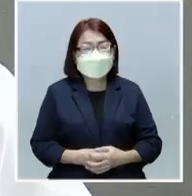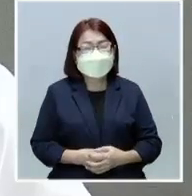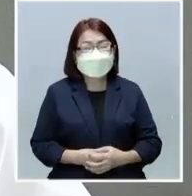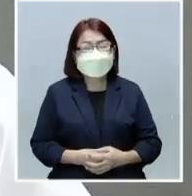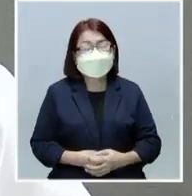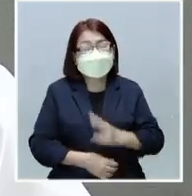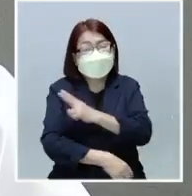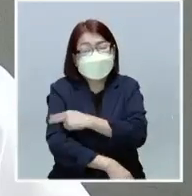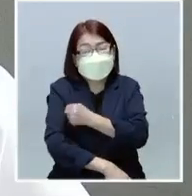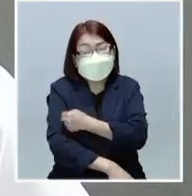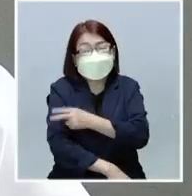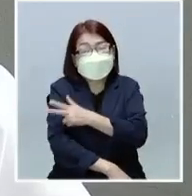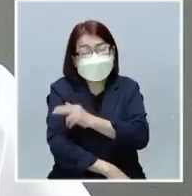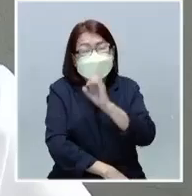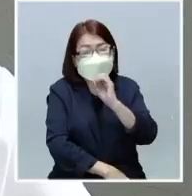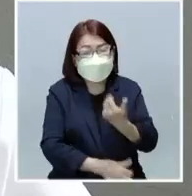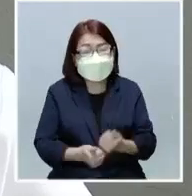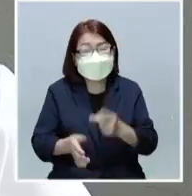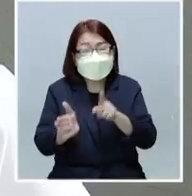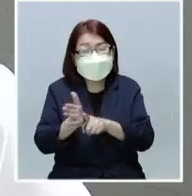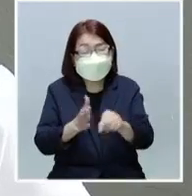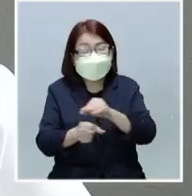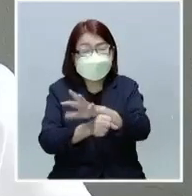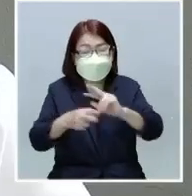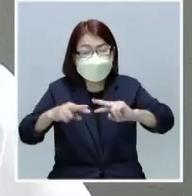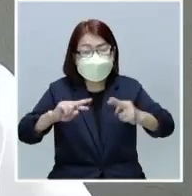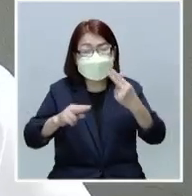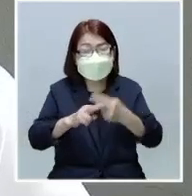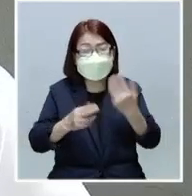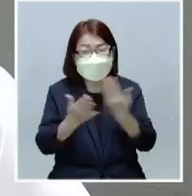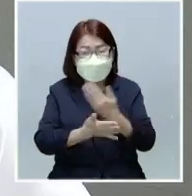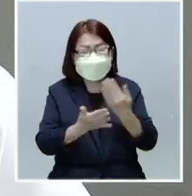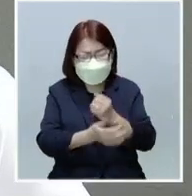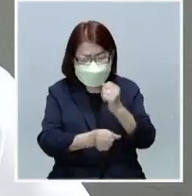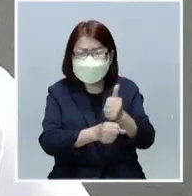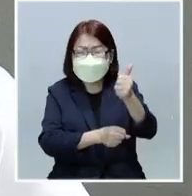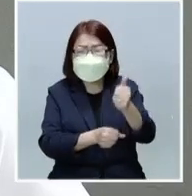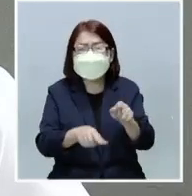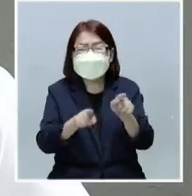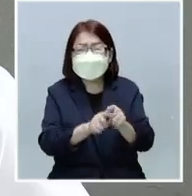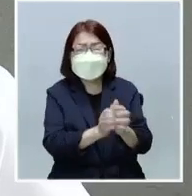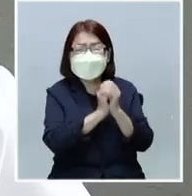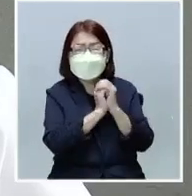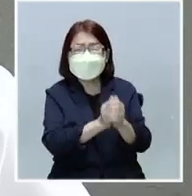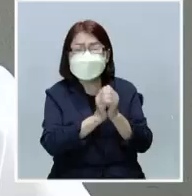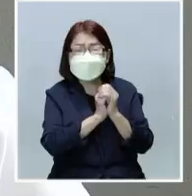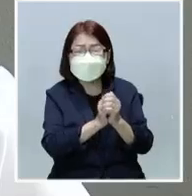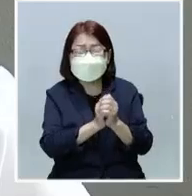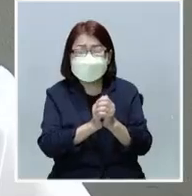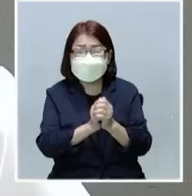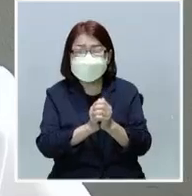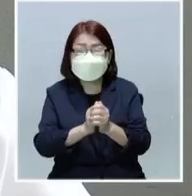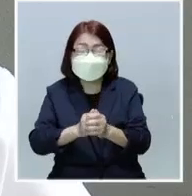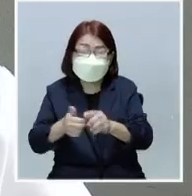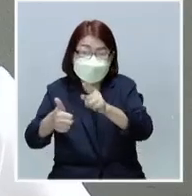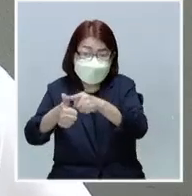จากการดูการกลายพันธุ์เนี่ยมันก็กลายพันธุ์ได้ไม่น้อยเลยนะ ค ือต่างไปจากอู่ฮั่นเนี่ยประมาณ5ถึง60ตำแหน่ง